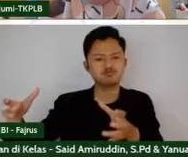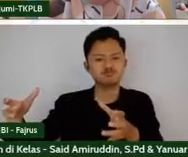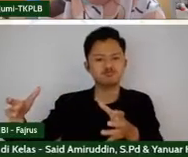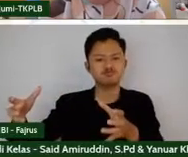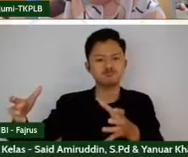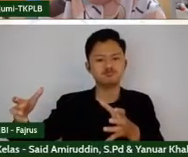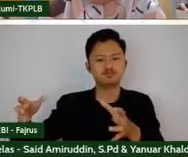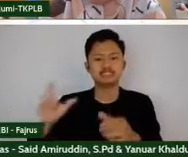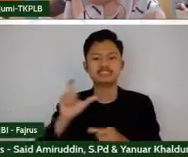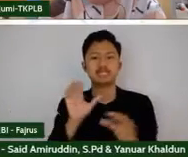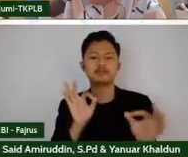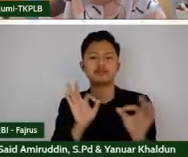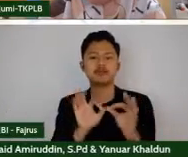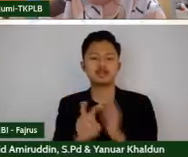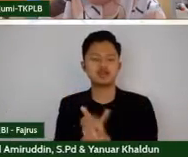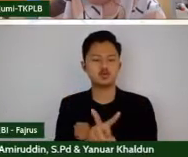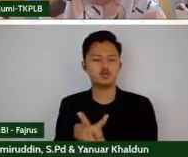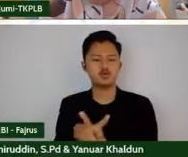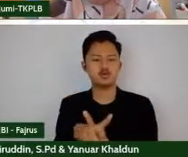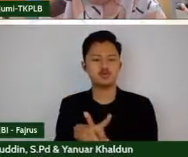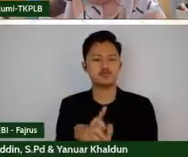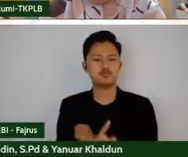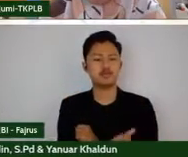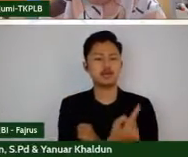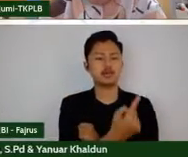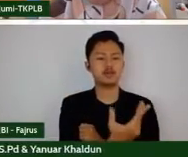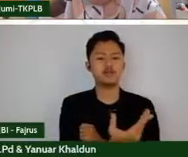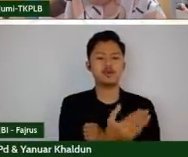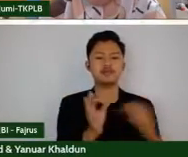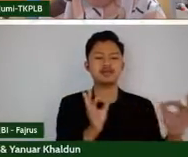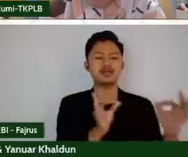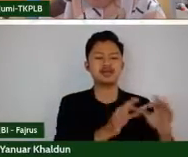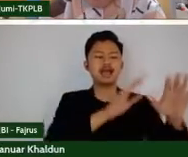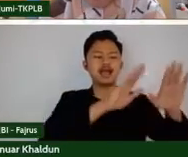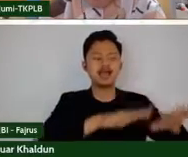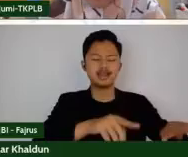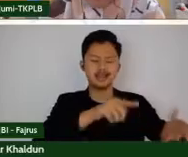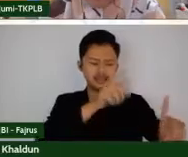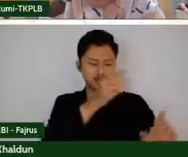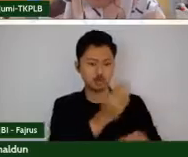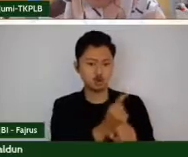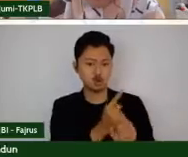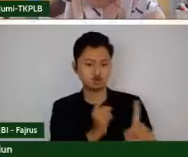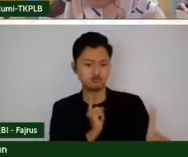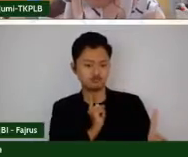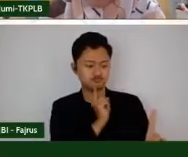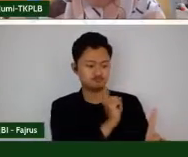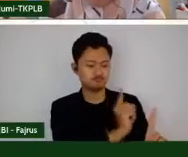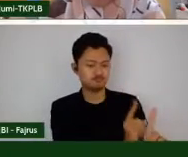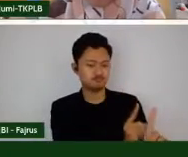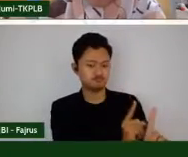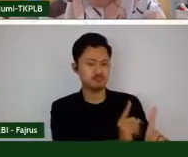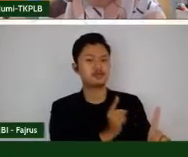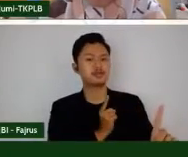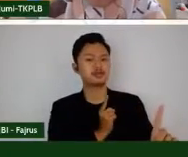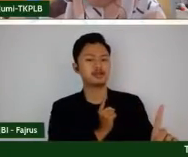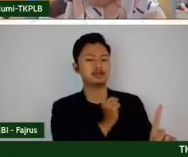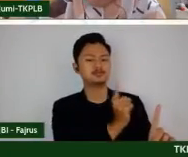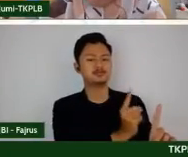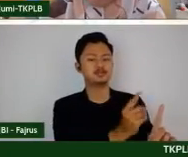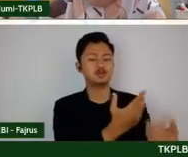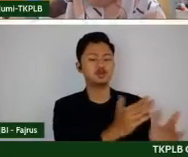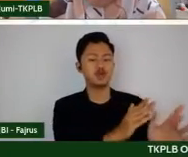yang mesti kita lakukan. Pertama mungkin pendekatan untuk si anak sendiri oleh si guru ya, secara individual, kemudian pendekatan kepada